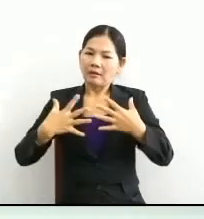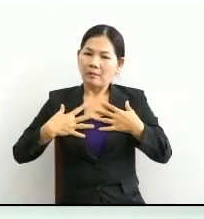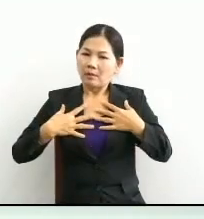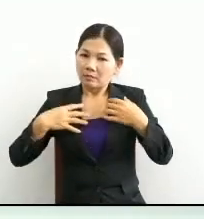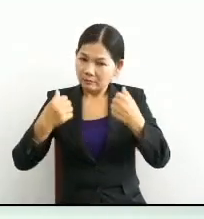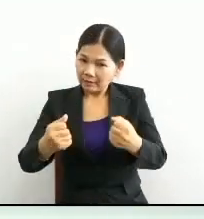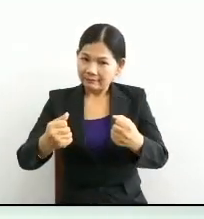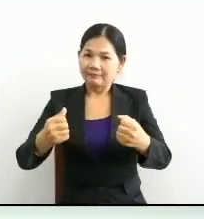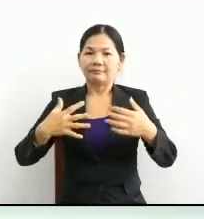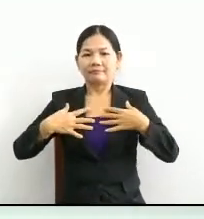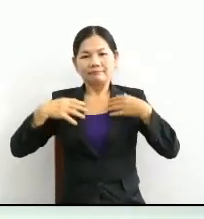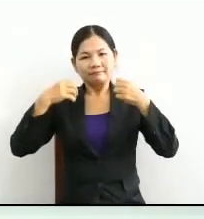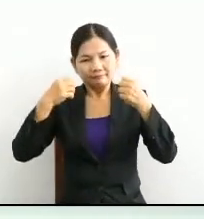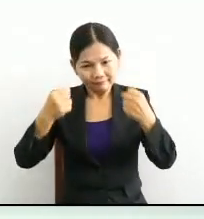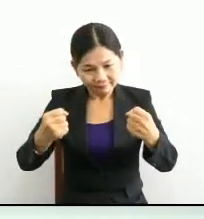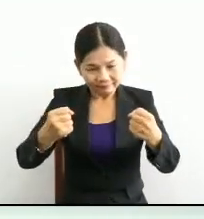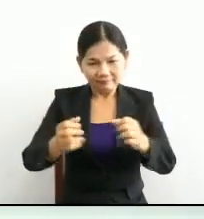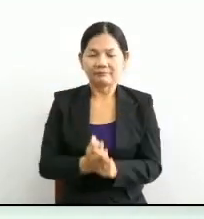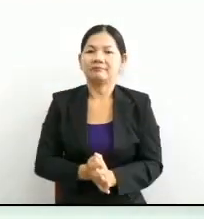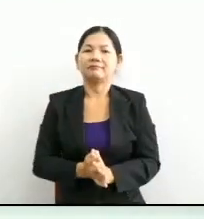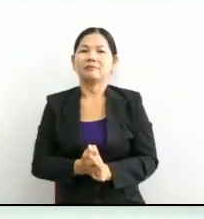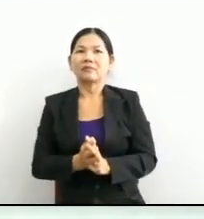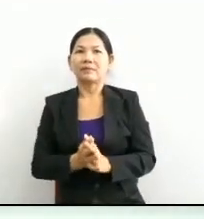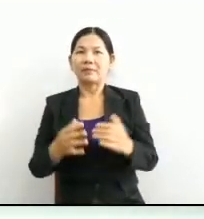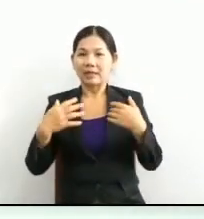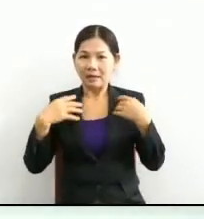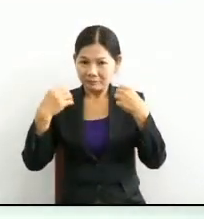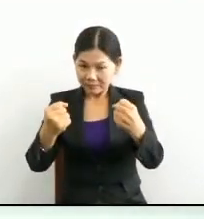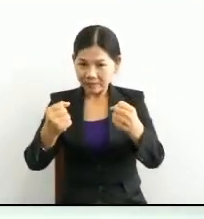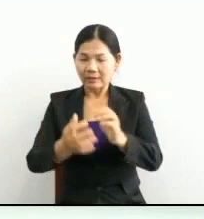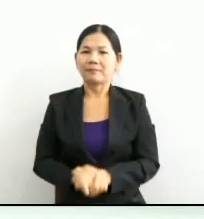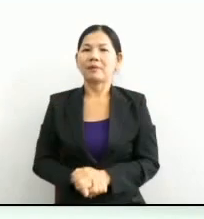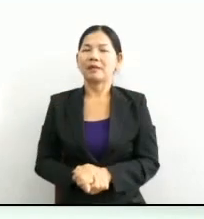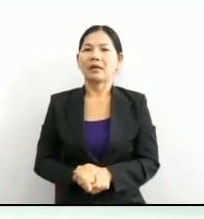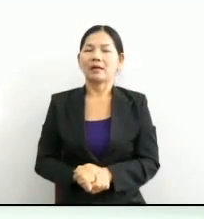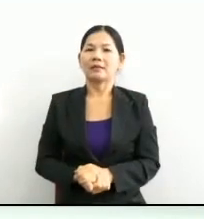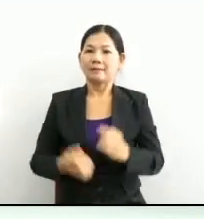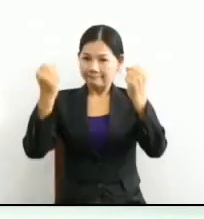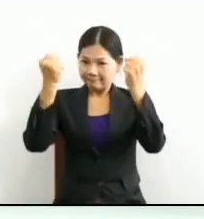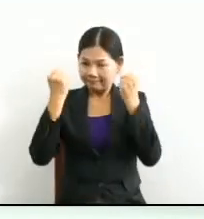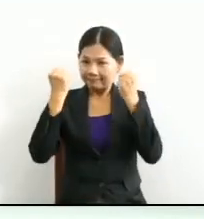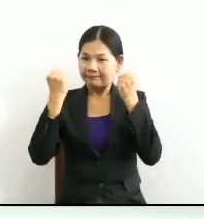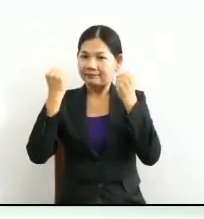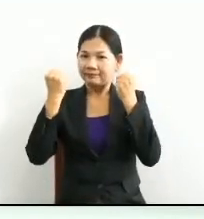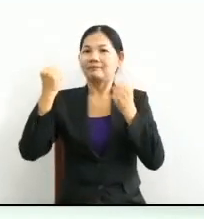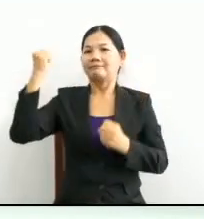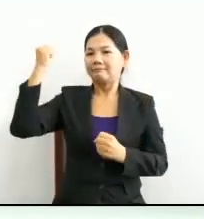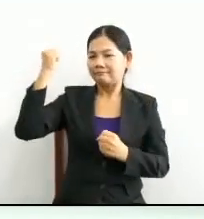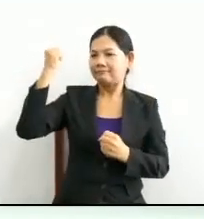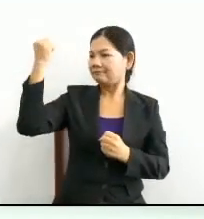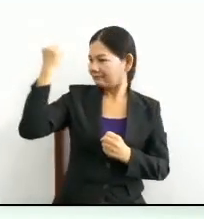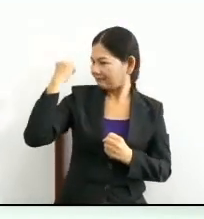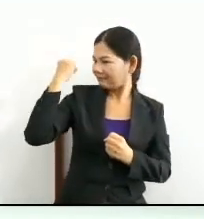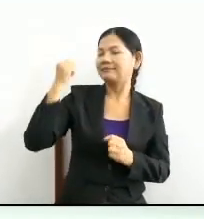phết, lõ riêng cài móm mỏm môn, trẻ cái na đại con u sa hạt pran, cứ con miền sọc phết